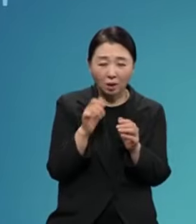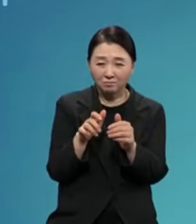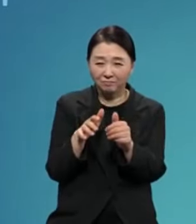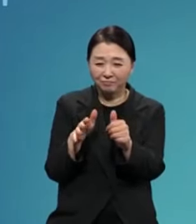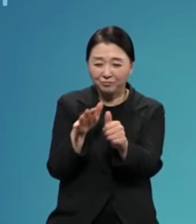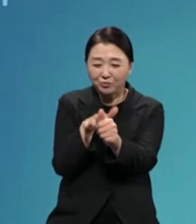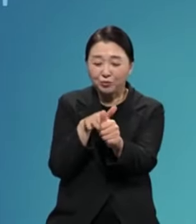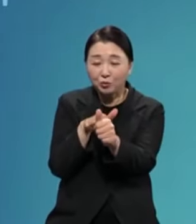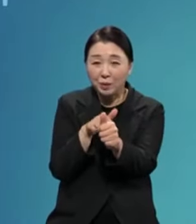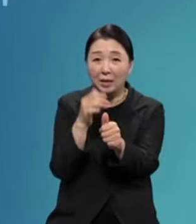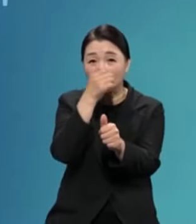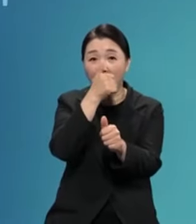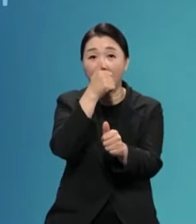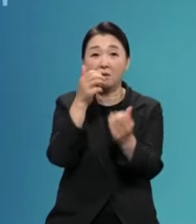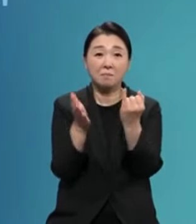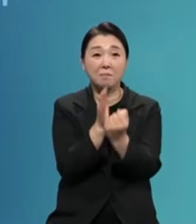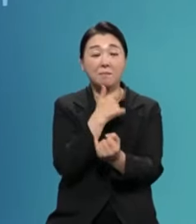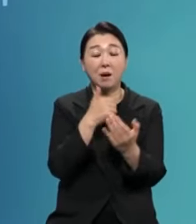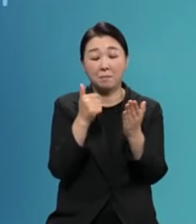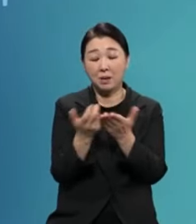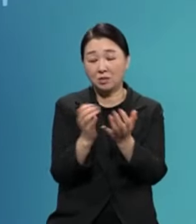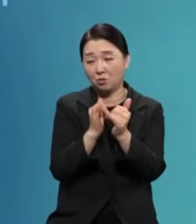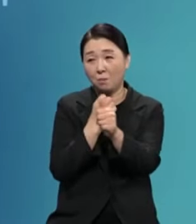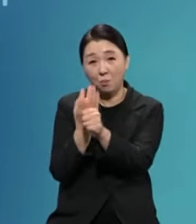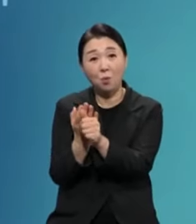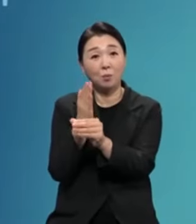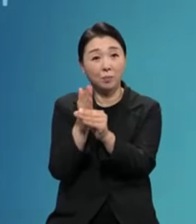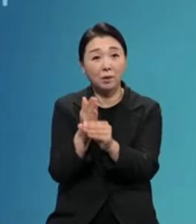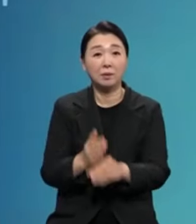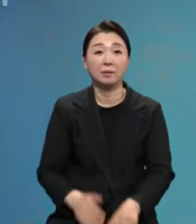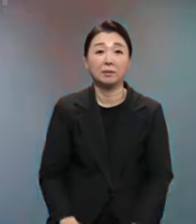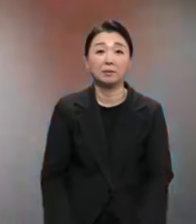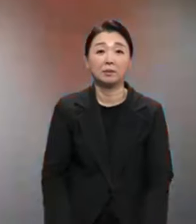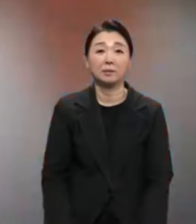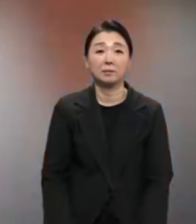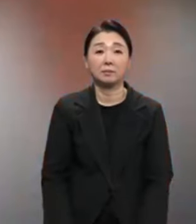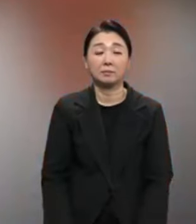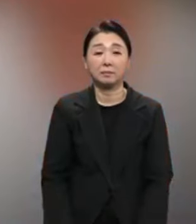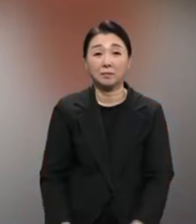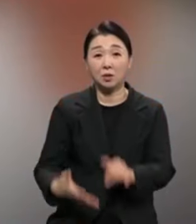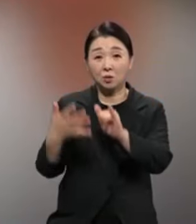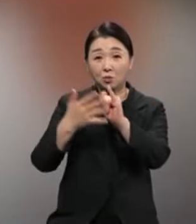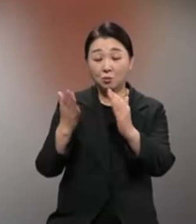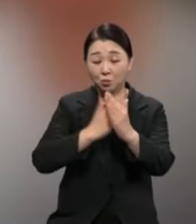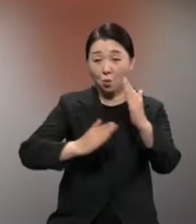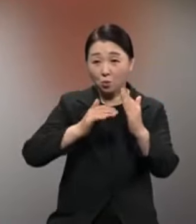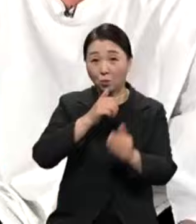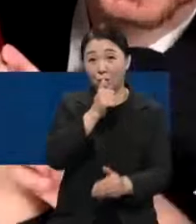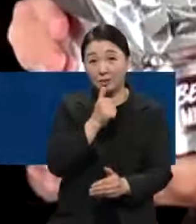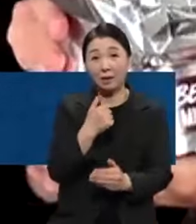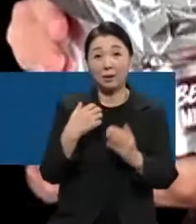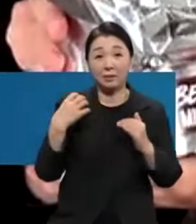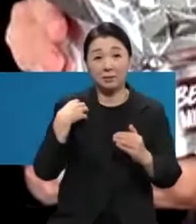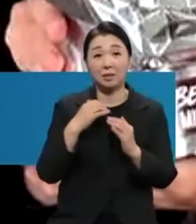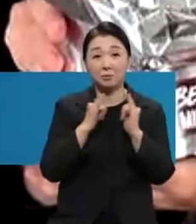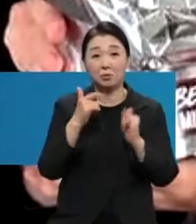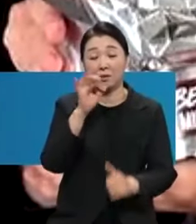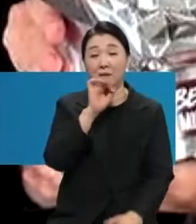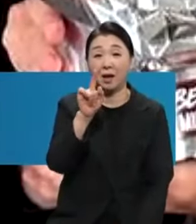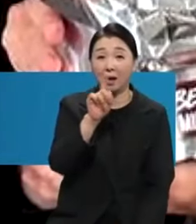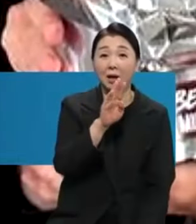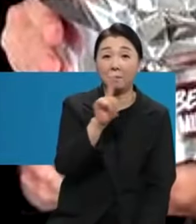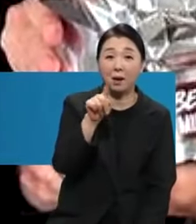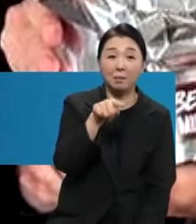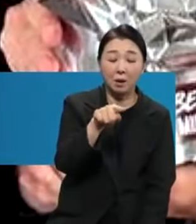성범죄 의혹부터 전 직원의 폭로도 이어지고 있습니다. 채널의 공동진행자 중 한 명인 아바 크리스